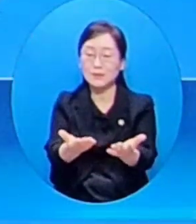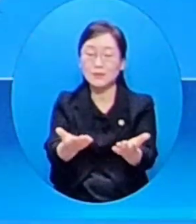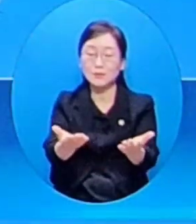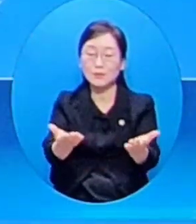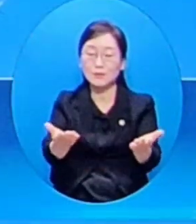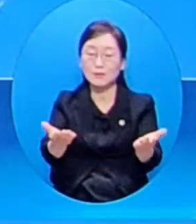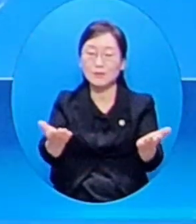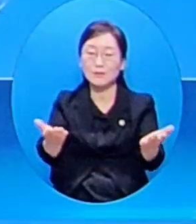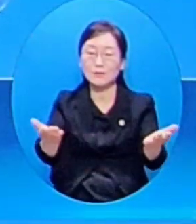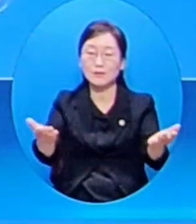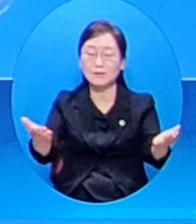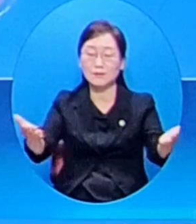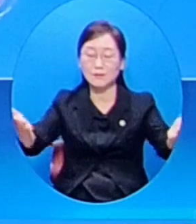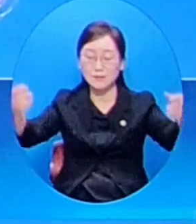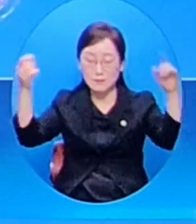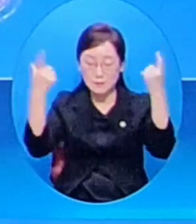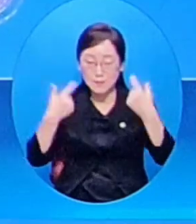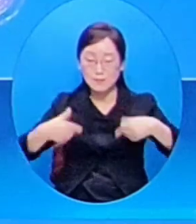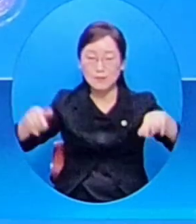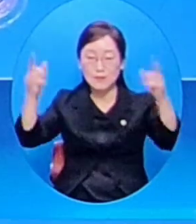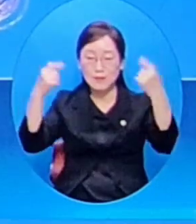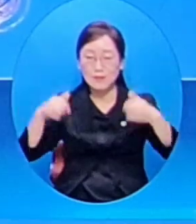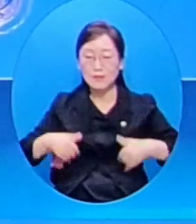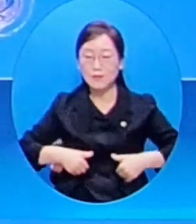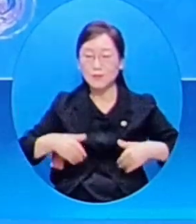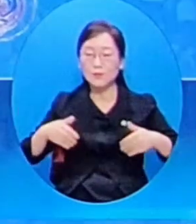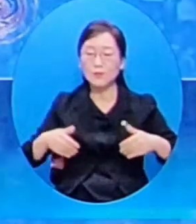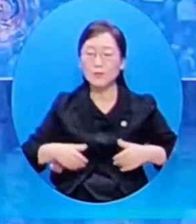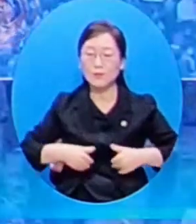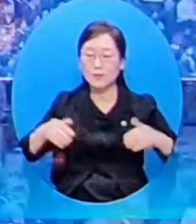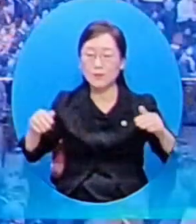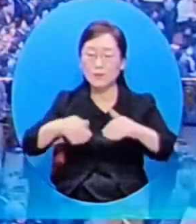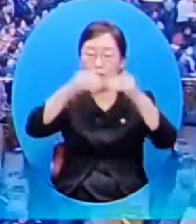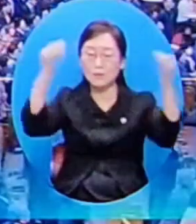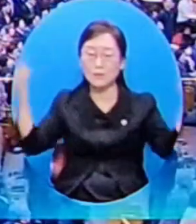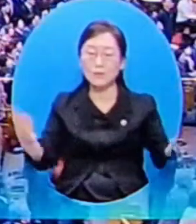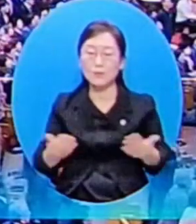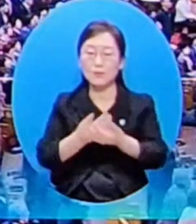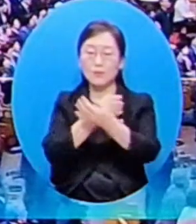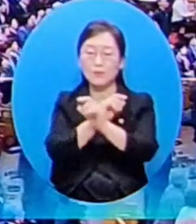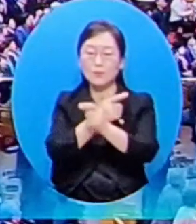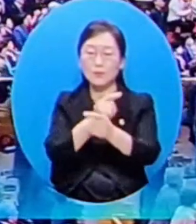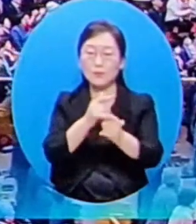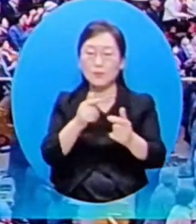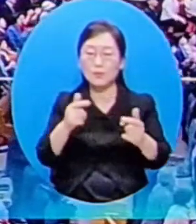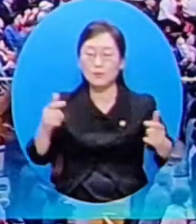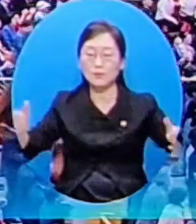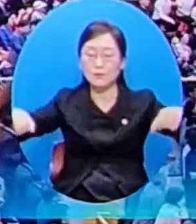베푸시며 이 영할 모습